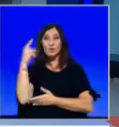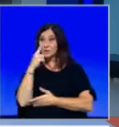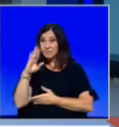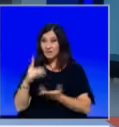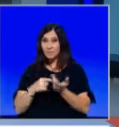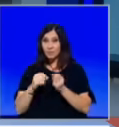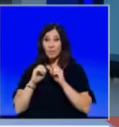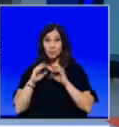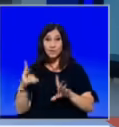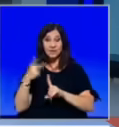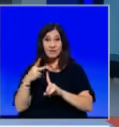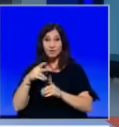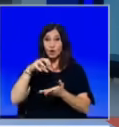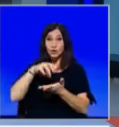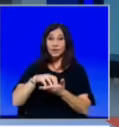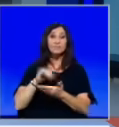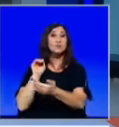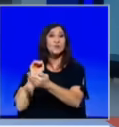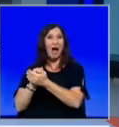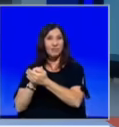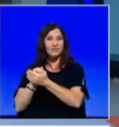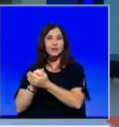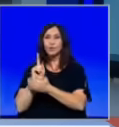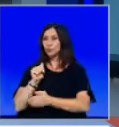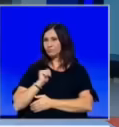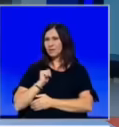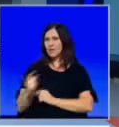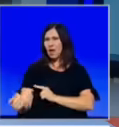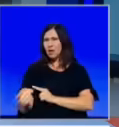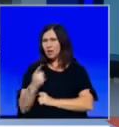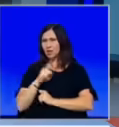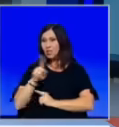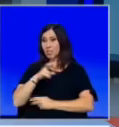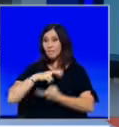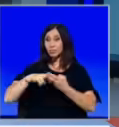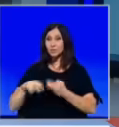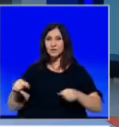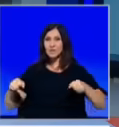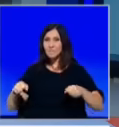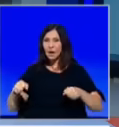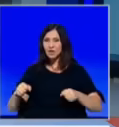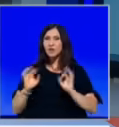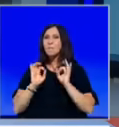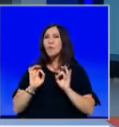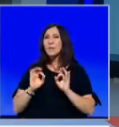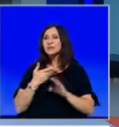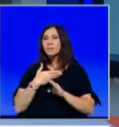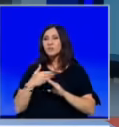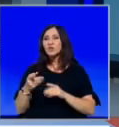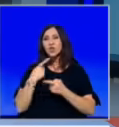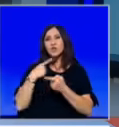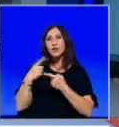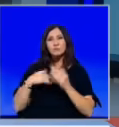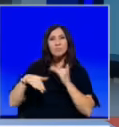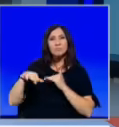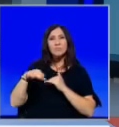път пусна телевизионен екип в складовете, в които съхранява хиляди непотърсени багажи. В момента се провеждат разговори